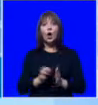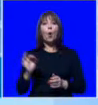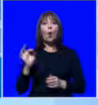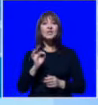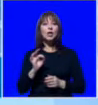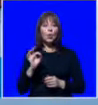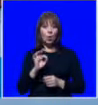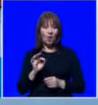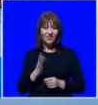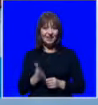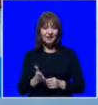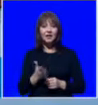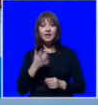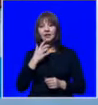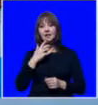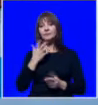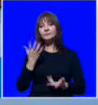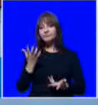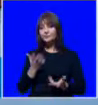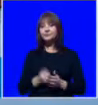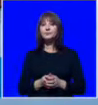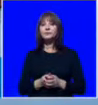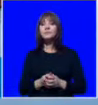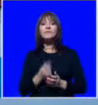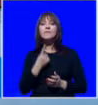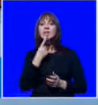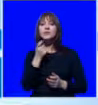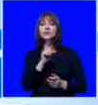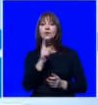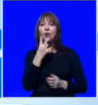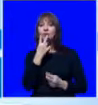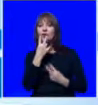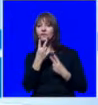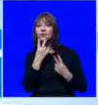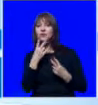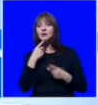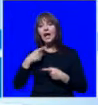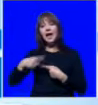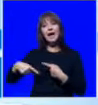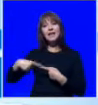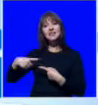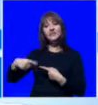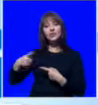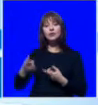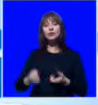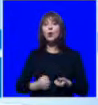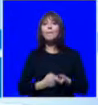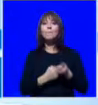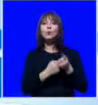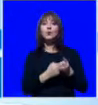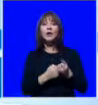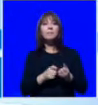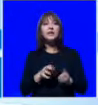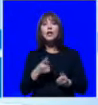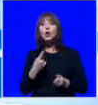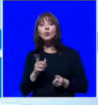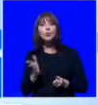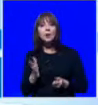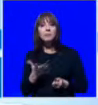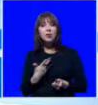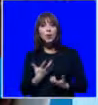осигуряване и на държавния бюджет. Защо? Не виждате развитието, не виждате подкрепата или нещо друго ви смущава в